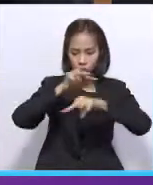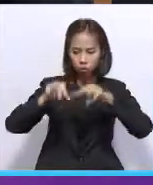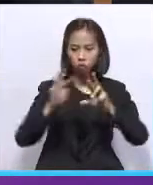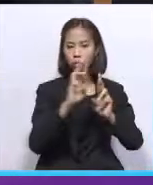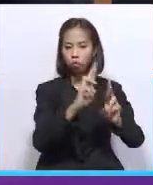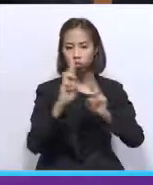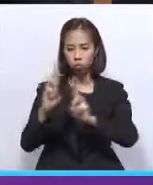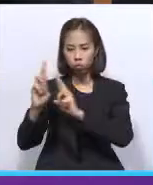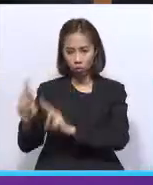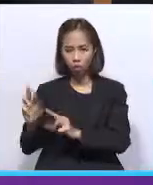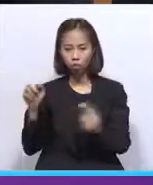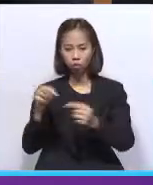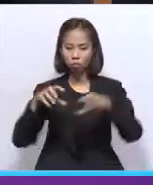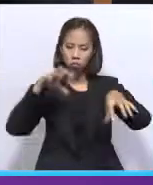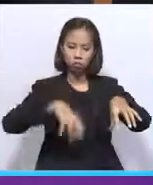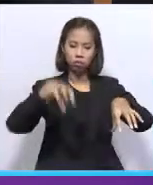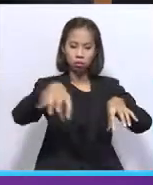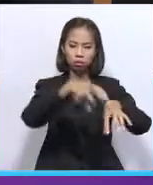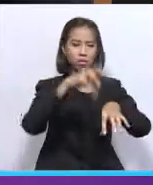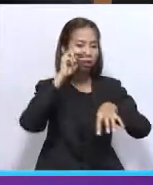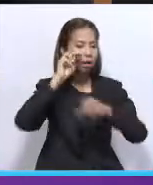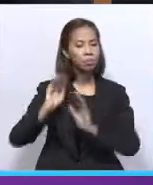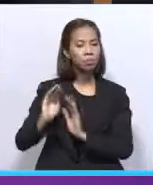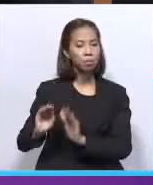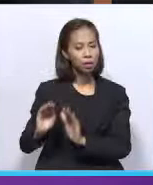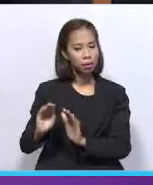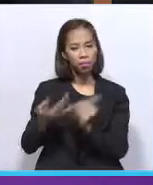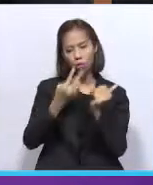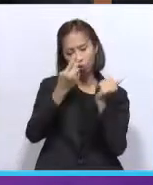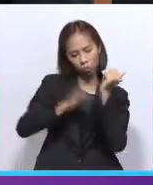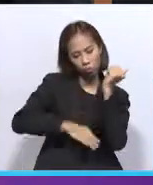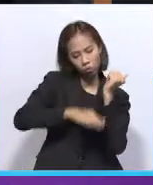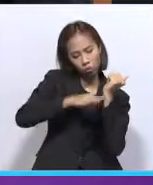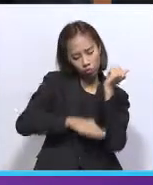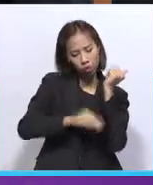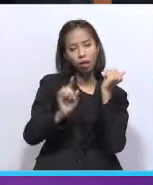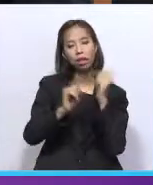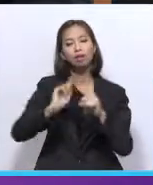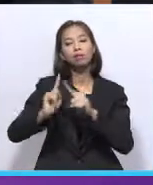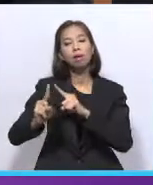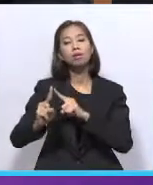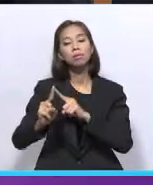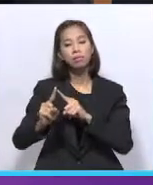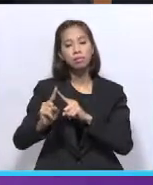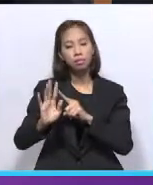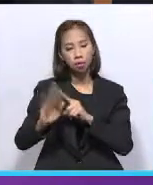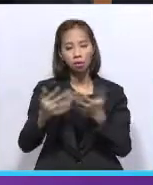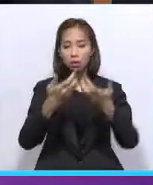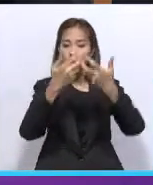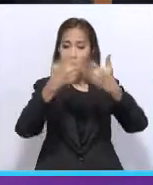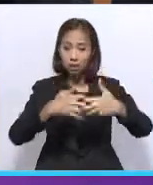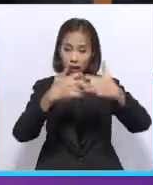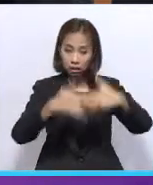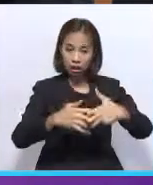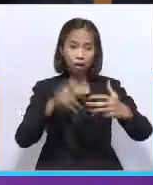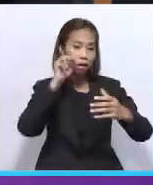ำต่างๆที่ยังมีปริมาณน้ำเกินความเก็บกักเราก็จะมีการพร่องน้ำระบายน้ำแล้วก็เครื่องสูบน้ำที่